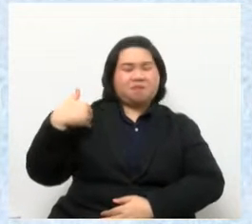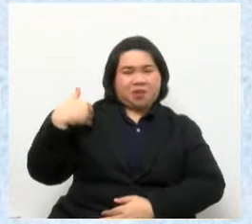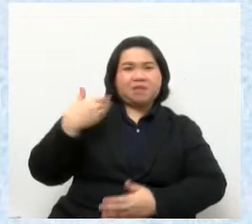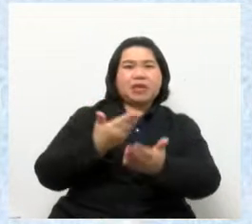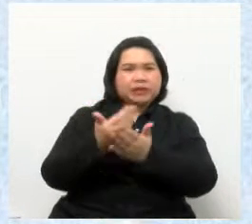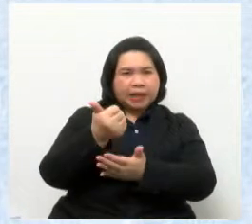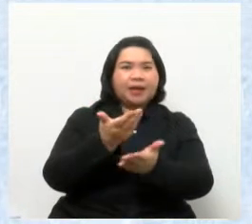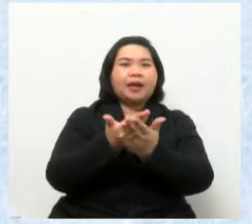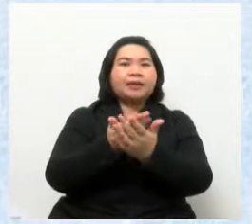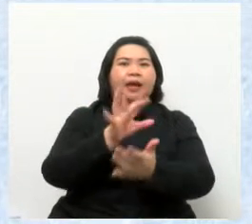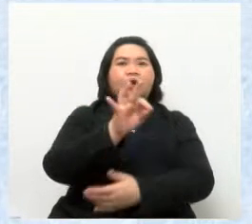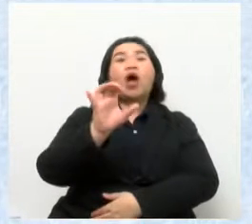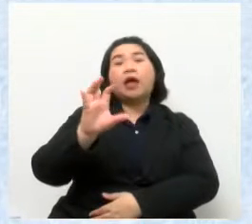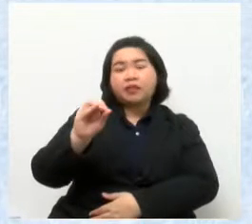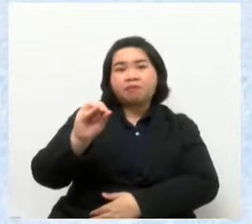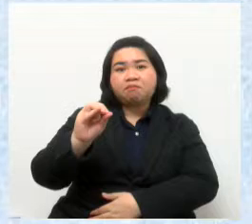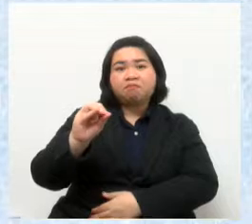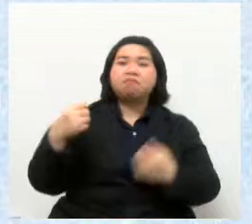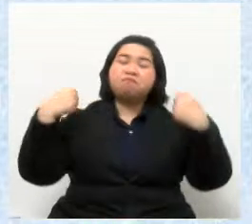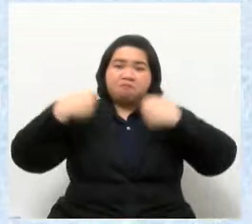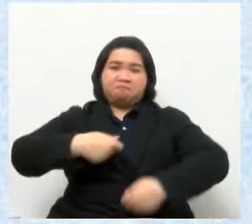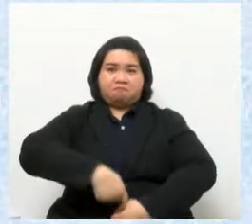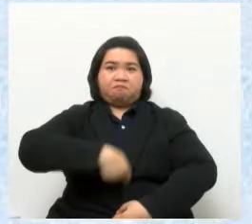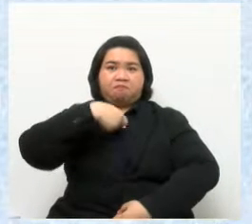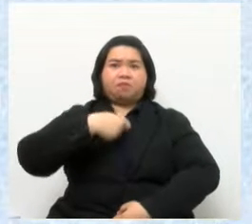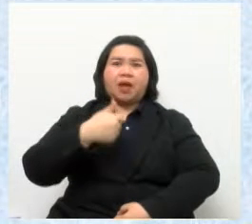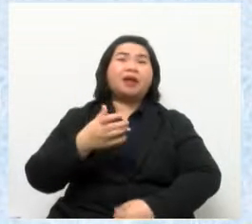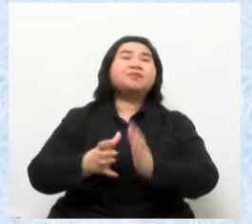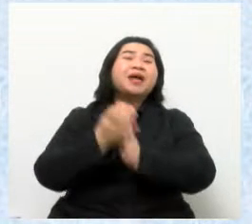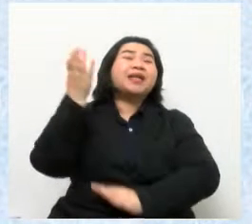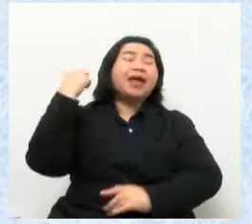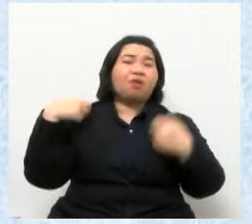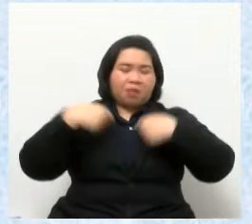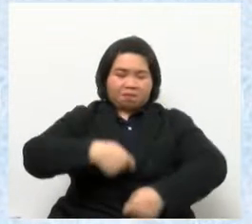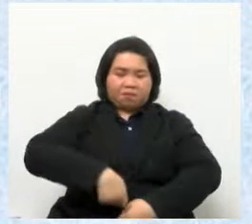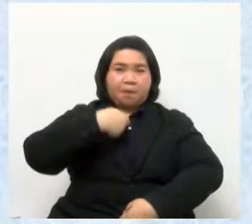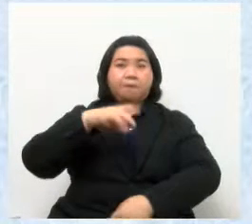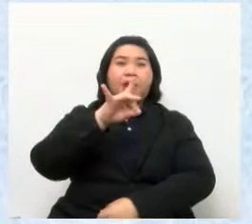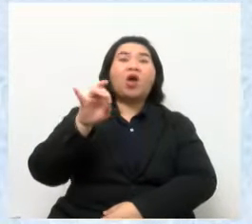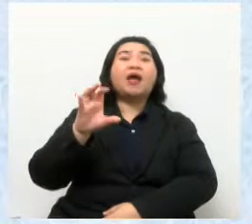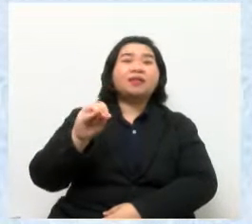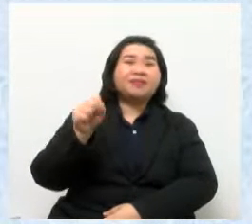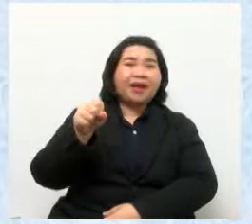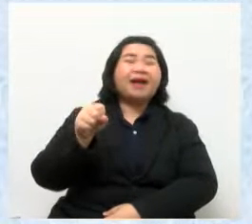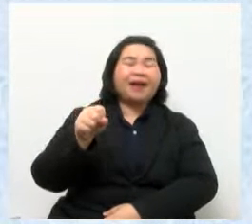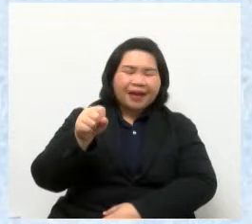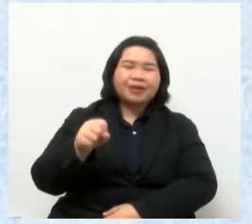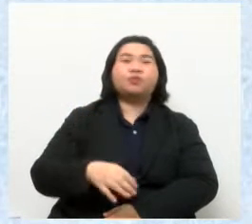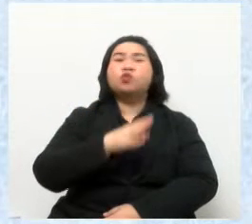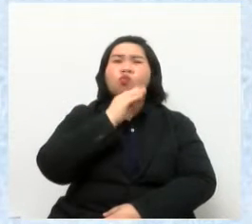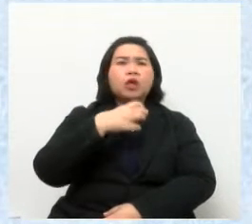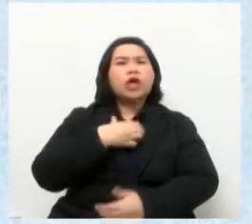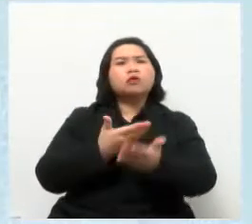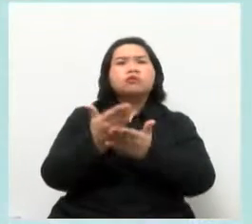เลย950บาทค่ะหรือจะเป็นแจ็คเก็ตเมื่อสัปดาห์ที่แล้วใส่แจ็คเก็ตมาให้ดูค่ะ850บาทนะคะสำหรับช่องทางใน